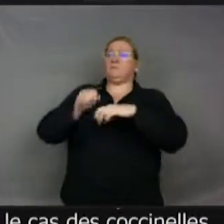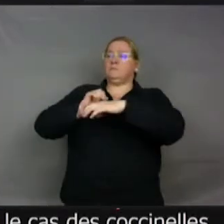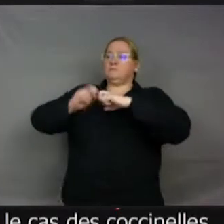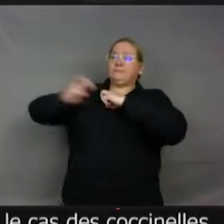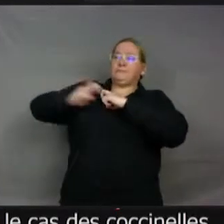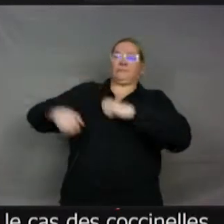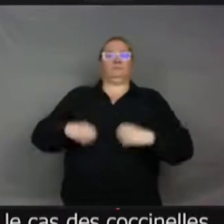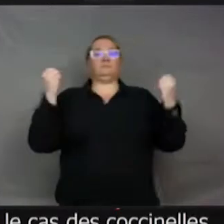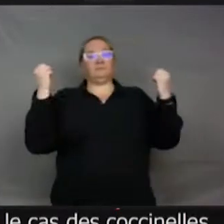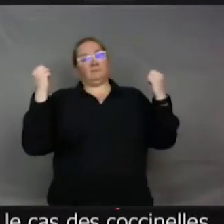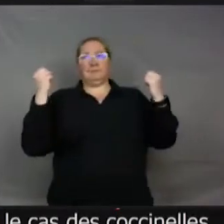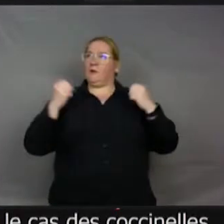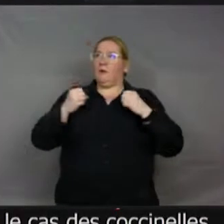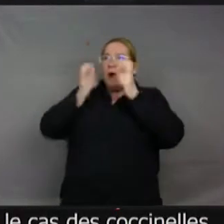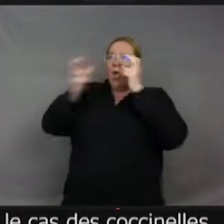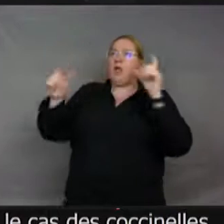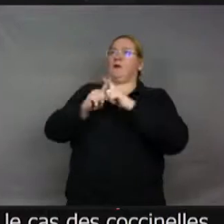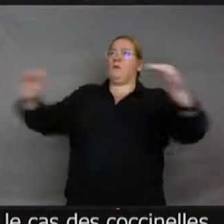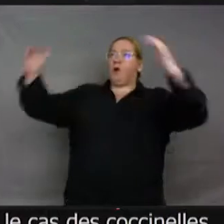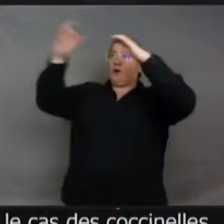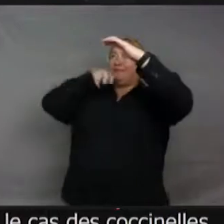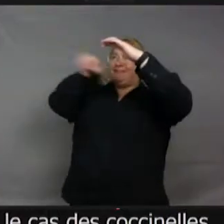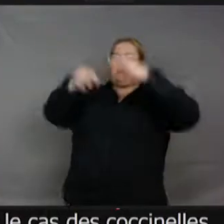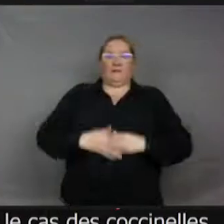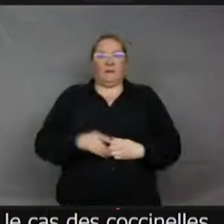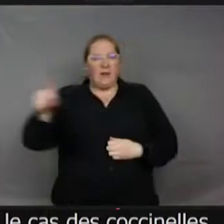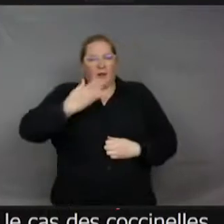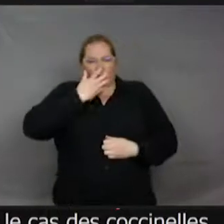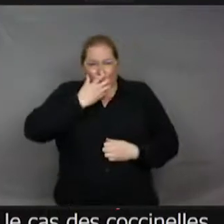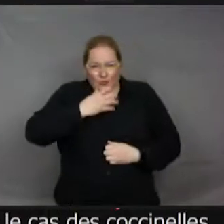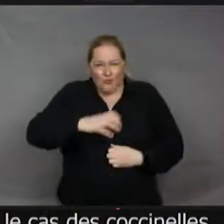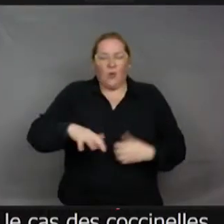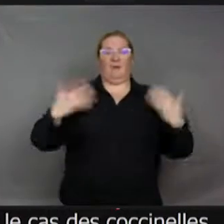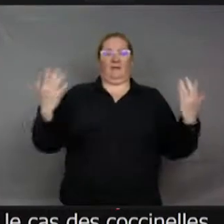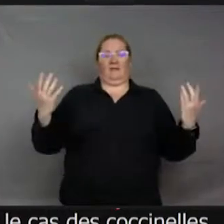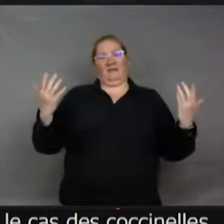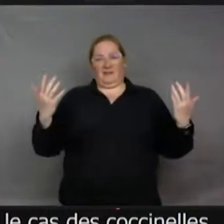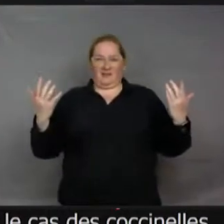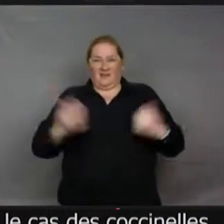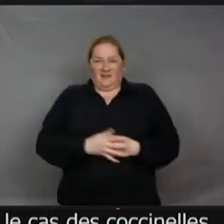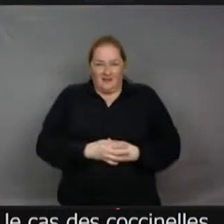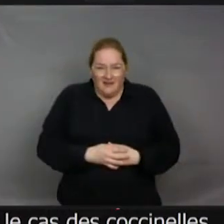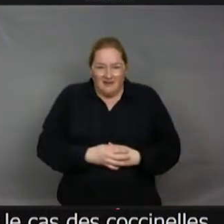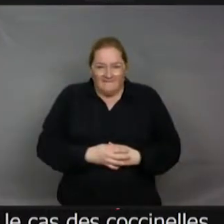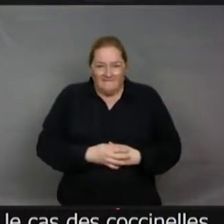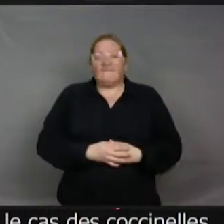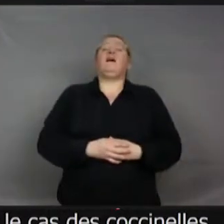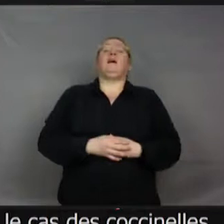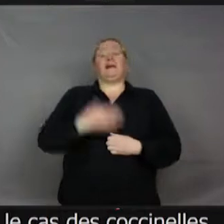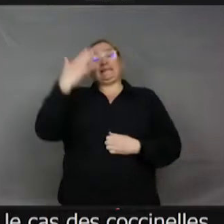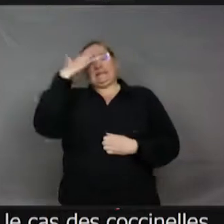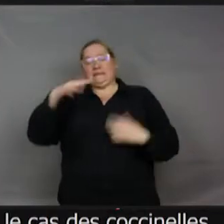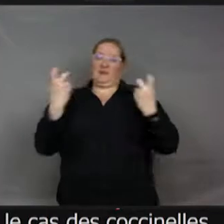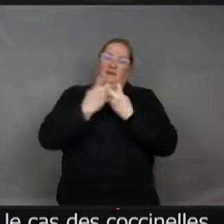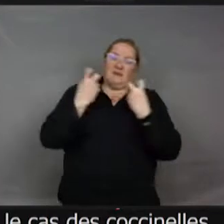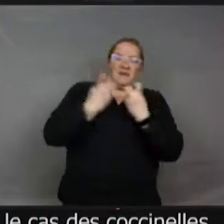on a envie d'habiter pendant l'hiver sauf qu'il y fait chaud donc on n'arrive pas tellement à se mettre en diapose,'est-dire une espèce de veille hivernale. Du coup,